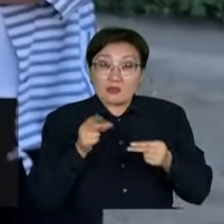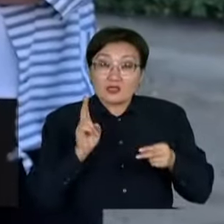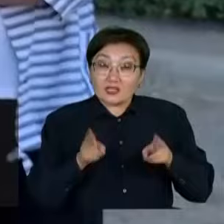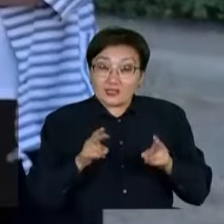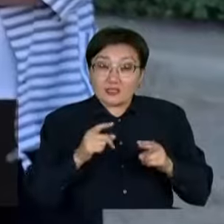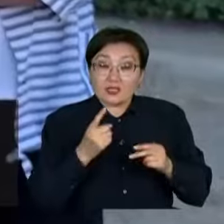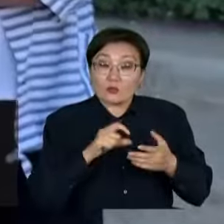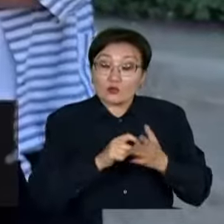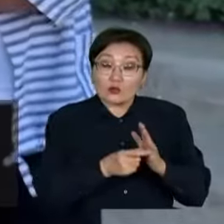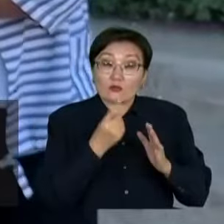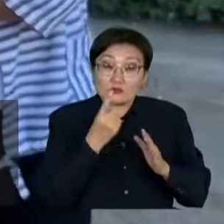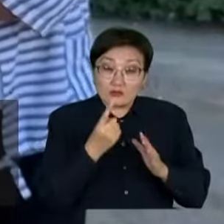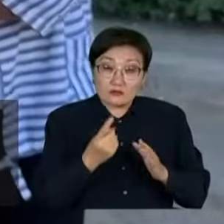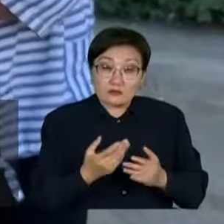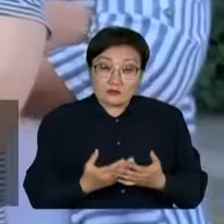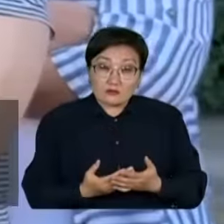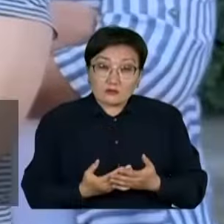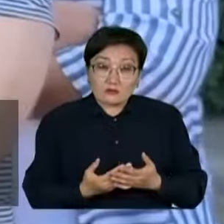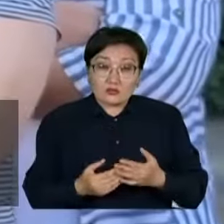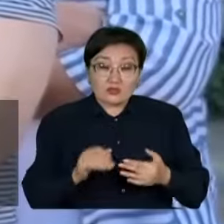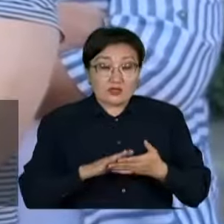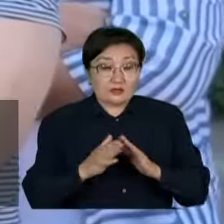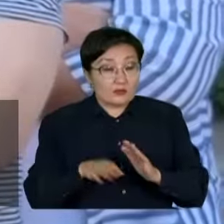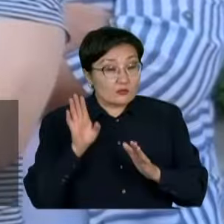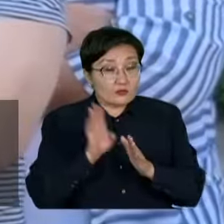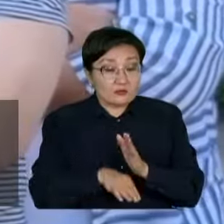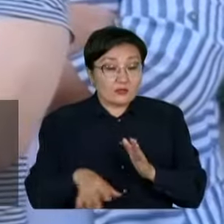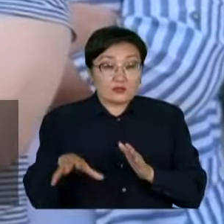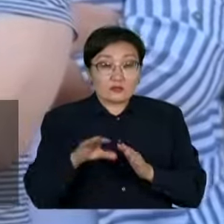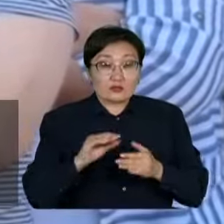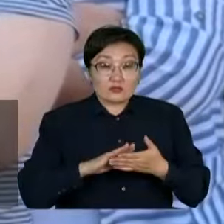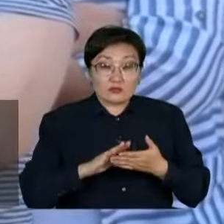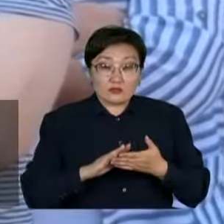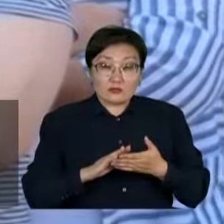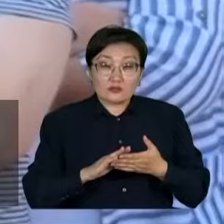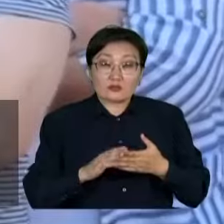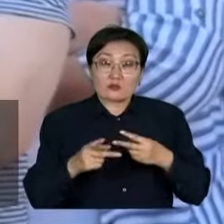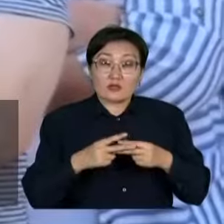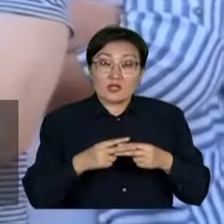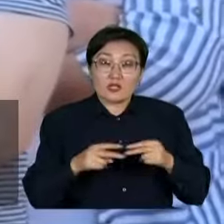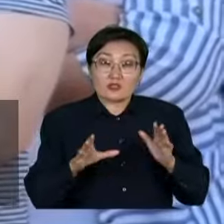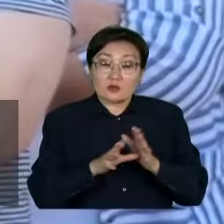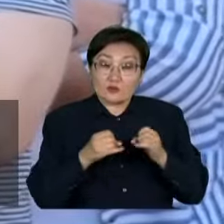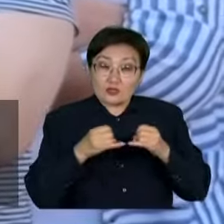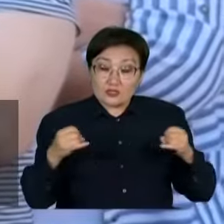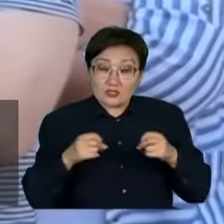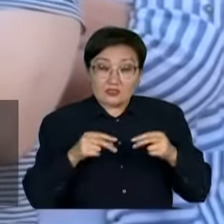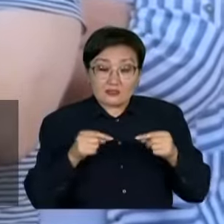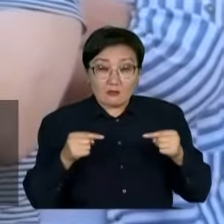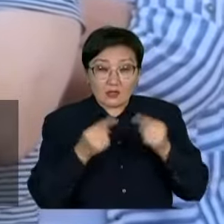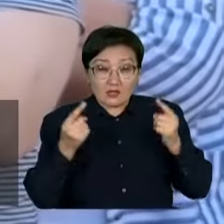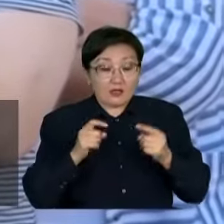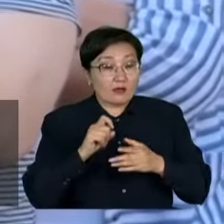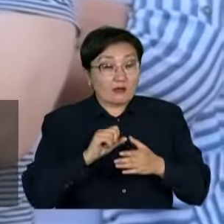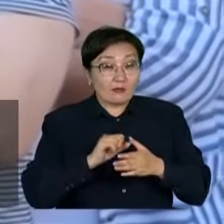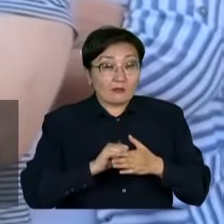жоқ. Әркім өзінің үйіне плитті тығып соған тамақ пісіреді. Тоқ мұны көріп тұрса, бүкіл менің бәрі осы столба қосылып тұр, сондықтан замыкание болып тоқ содан болған. Қанша